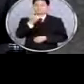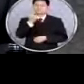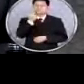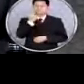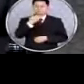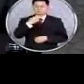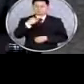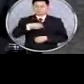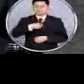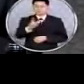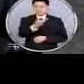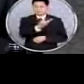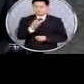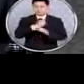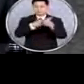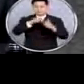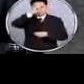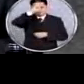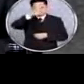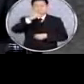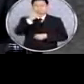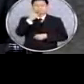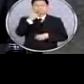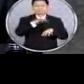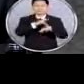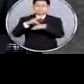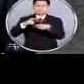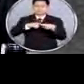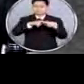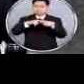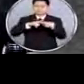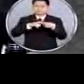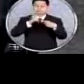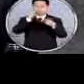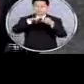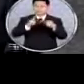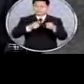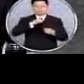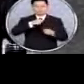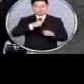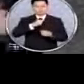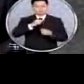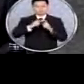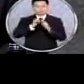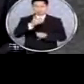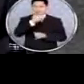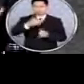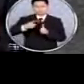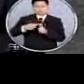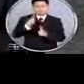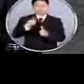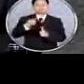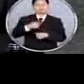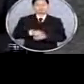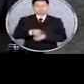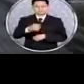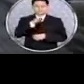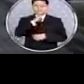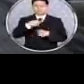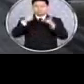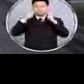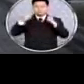这个三个不同的政党形态来结合，那就是把台湾人民的利益放在第一，这才是宋